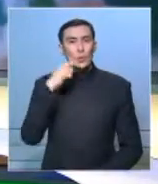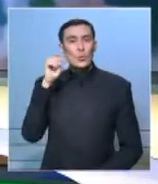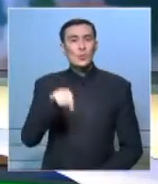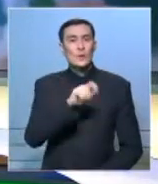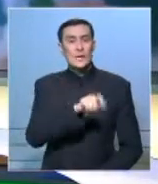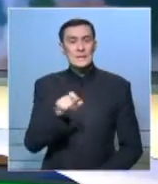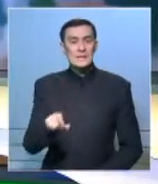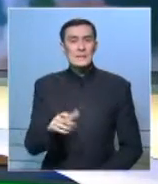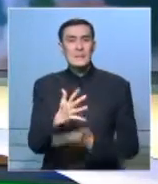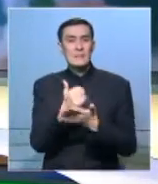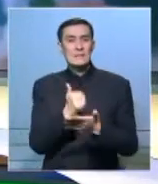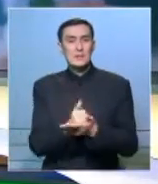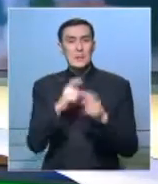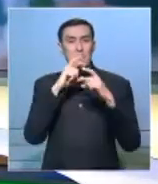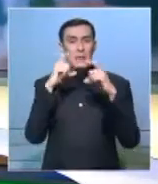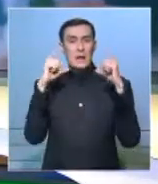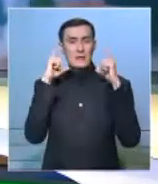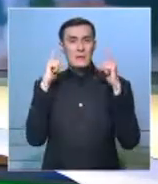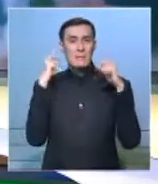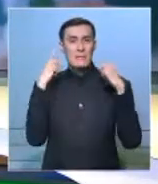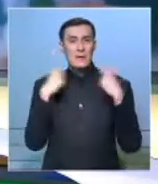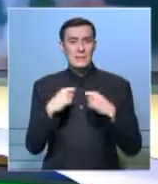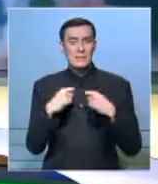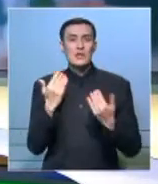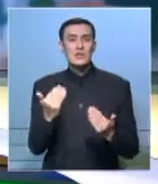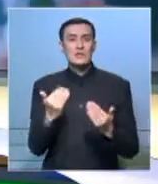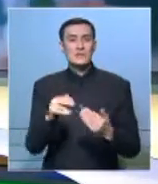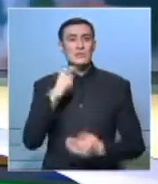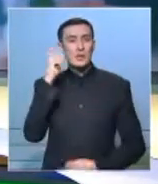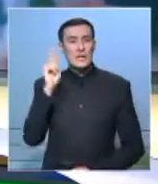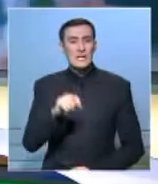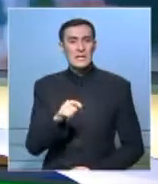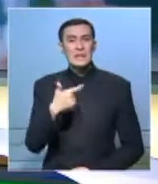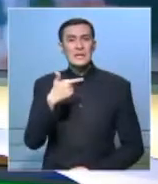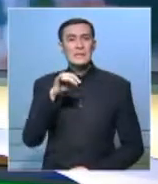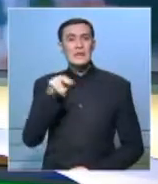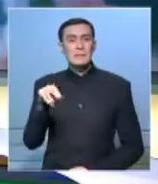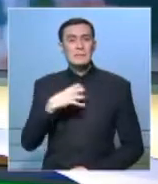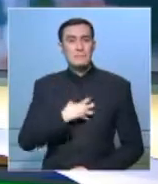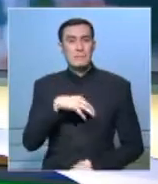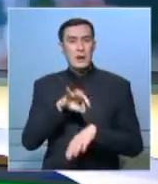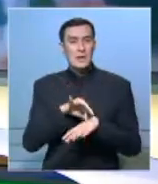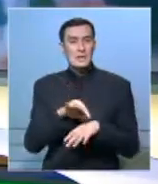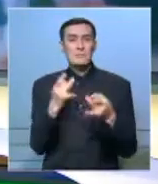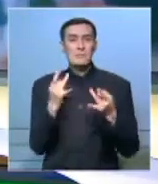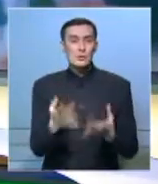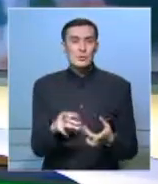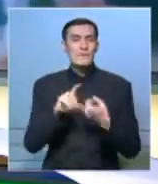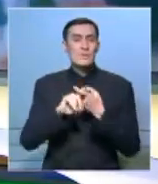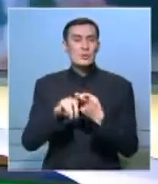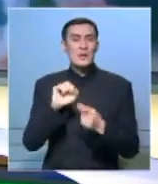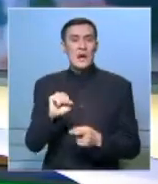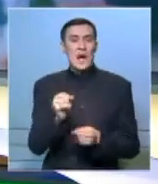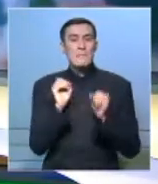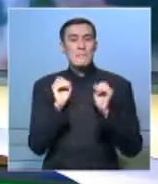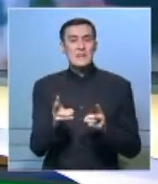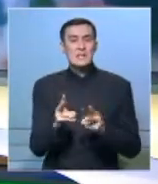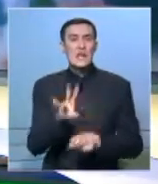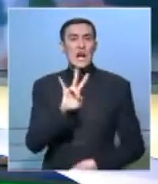Украинцы запасаются марлевыми повязками. В стране свирепствует грипп. Речь идет не об обычном сезонном распространении вируса, а о